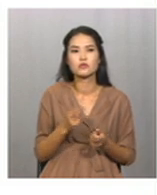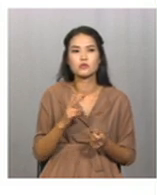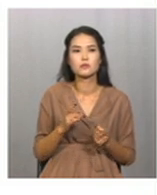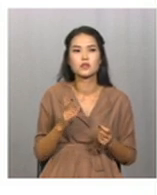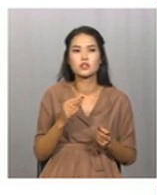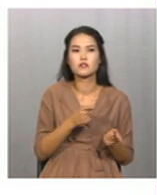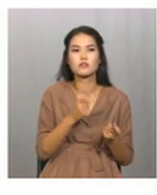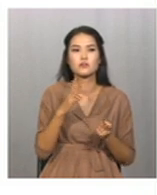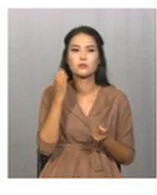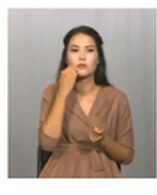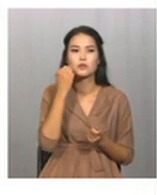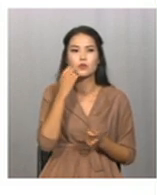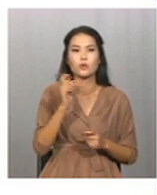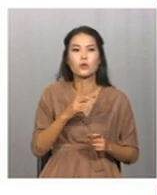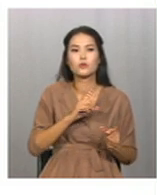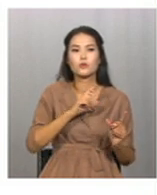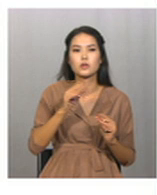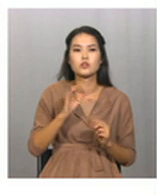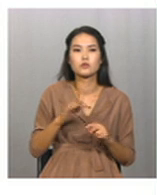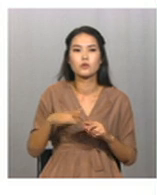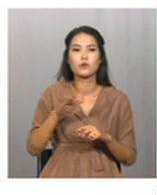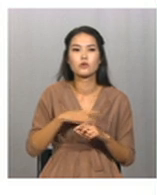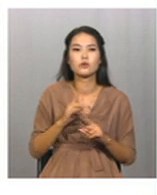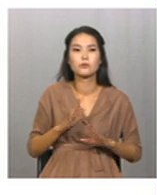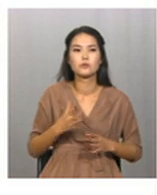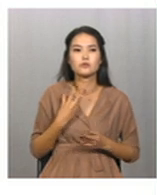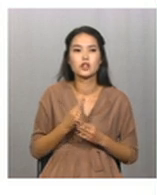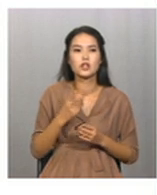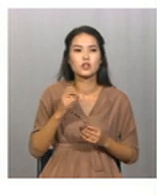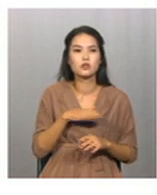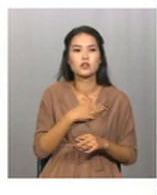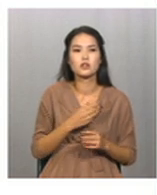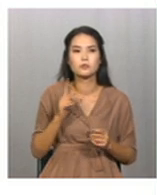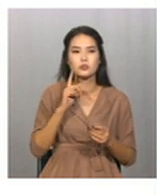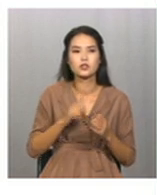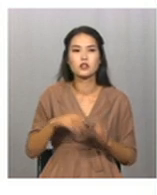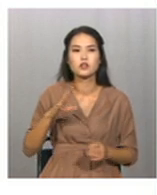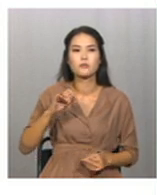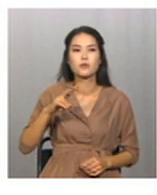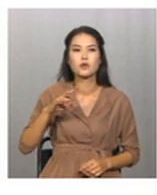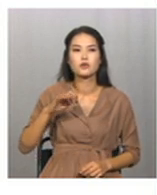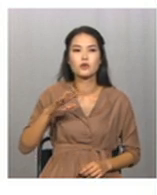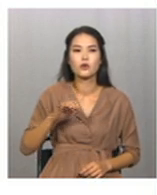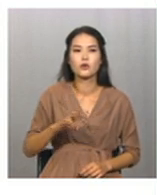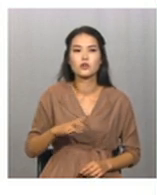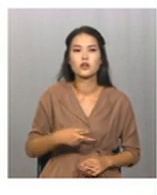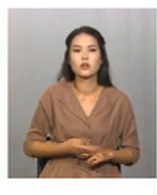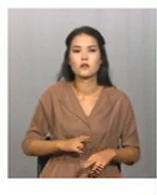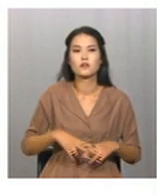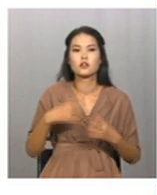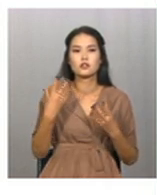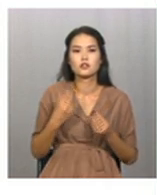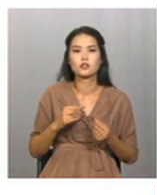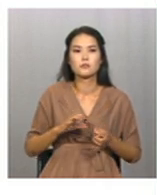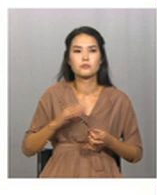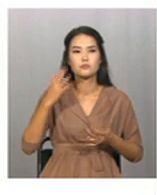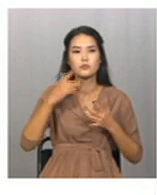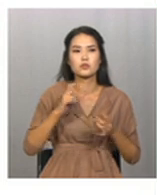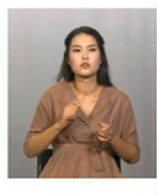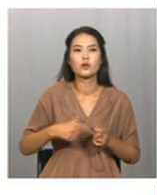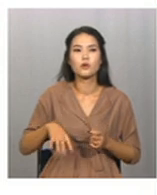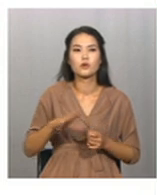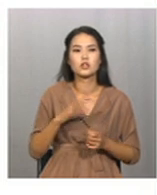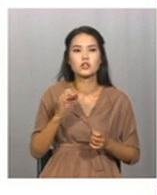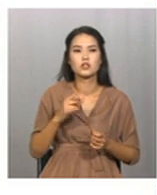в Москву. Люди уходят из города только потому, что не хотят подчиняться Наполеону. В этом и заключается мысль народная